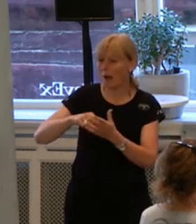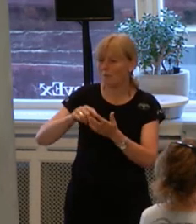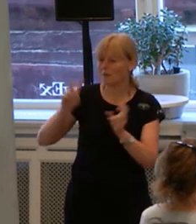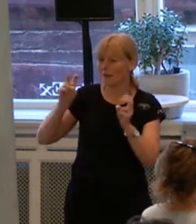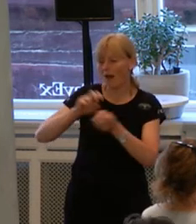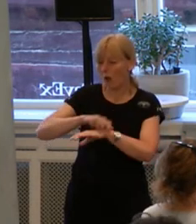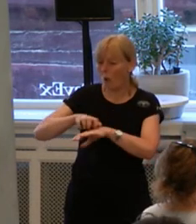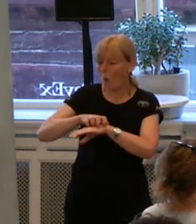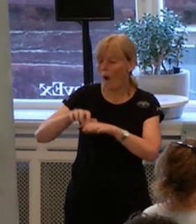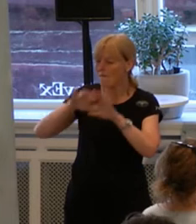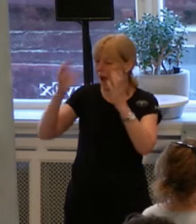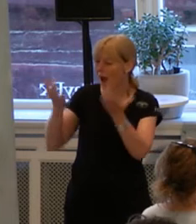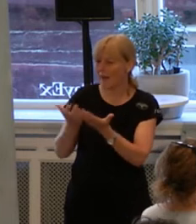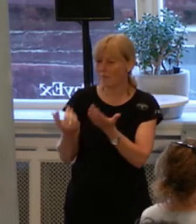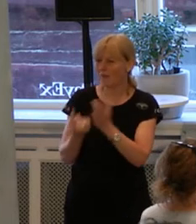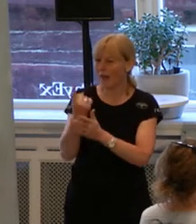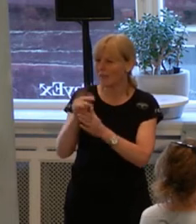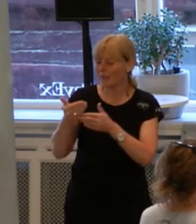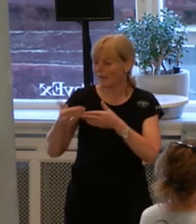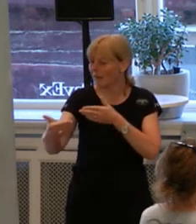Mm. Men vad händer i Skurup då?